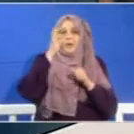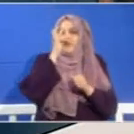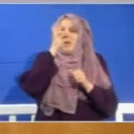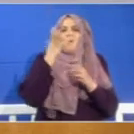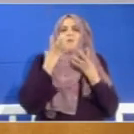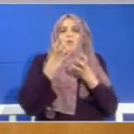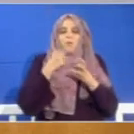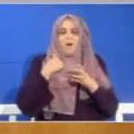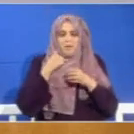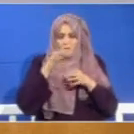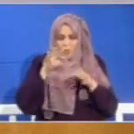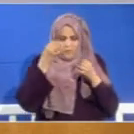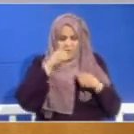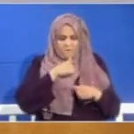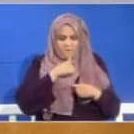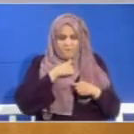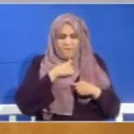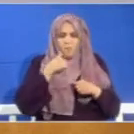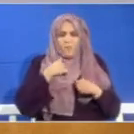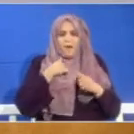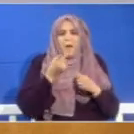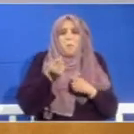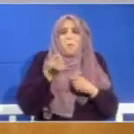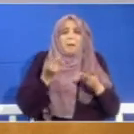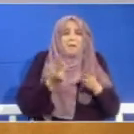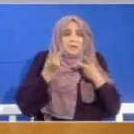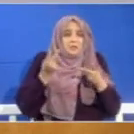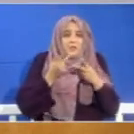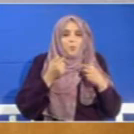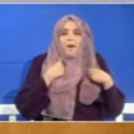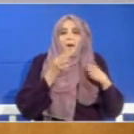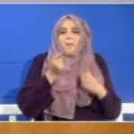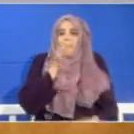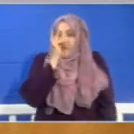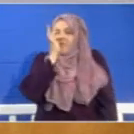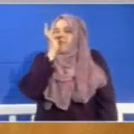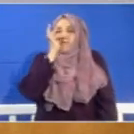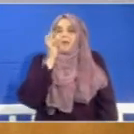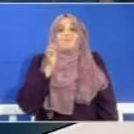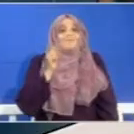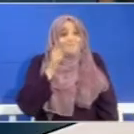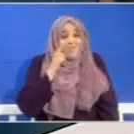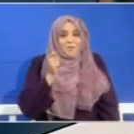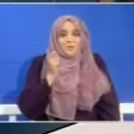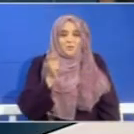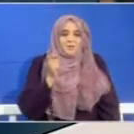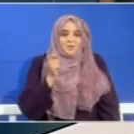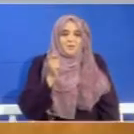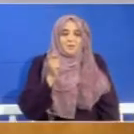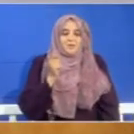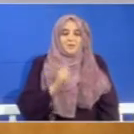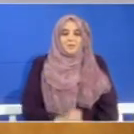قلبه مثقال ذرة. مثقال ذرة يعني شيء أخف، أخف شيء من الكبرياء في قلبه،